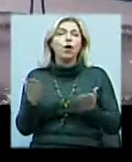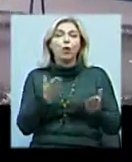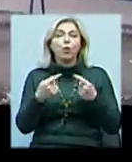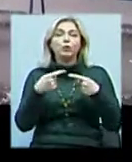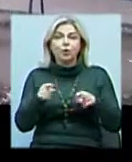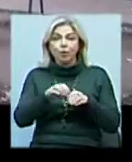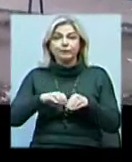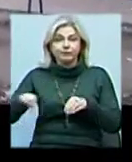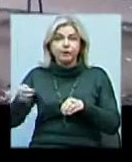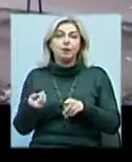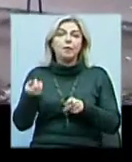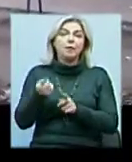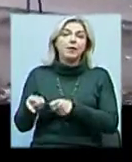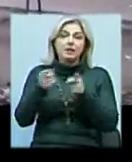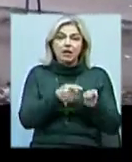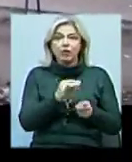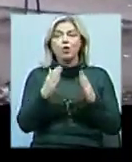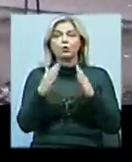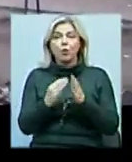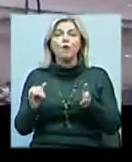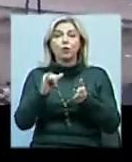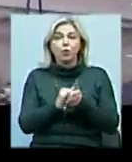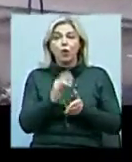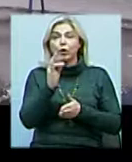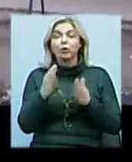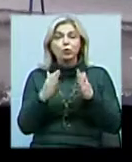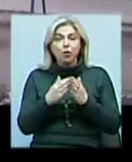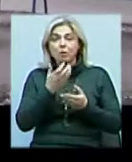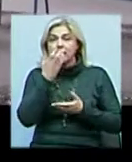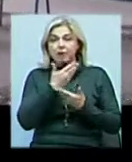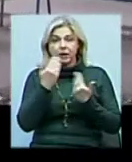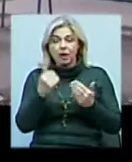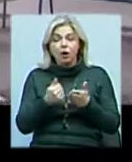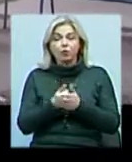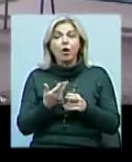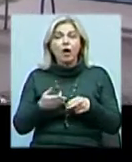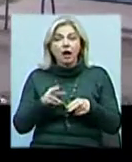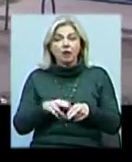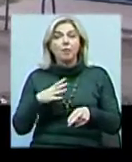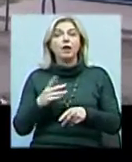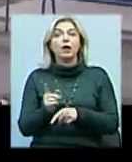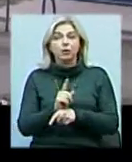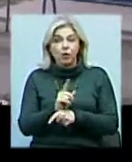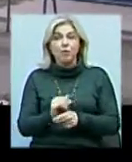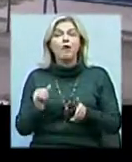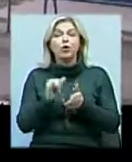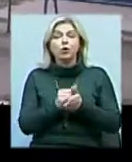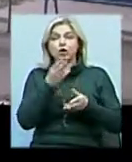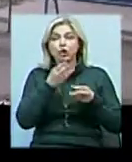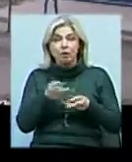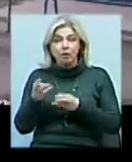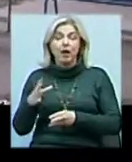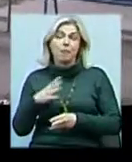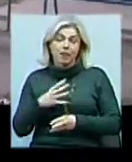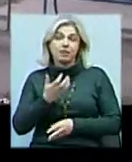іншу гілку кидають і будинки підключать. Але вдома тепла немає. До цього було нормально, вімкнули опалення, було нормально, більш-менш